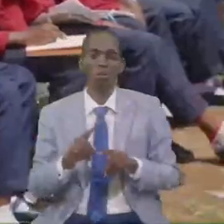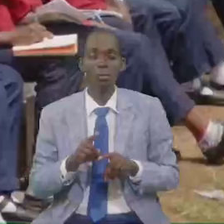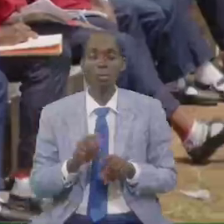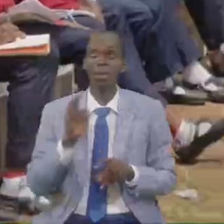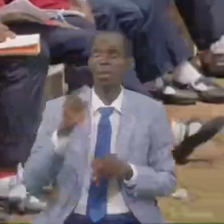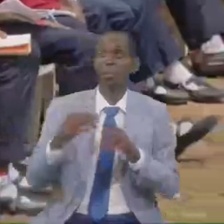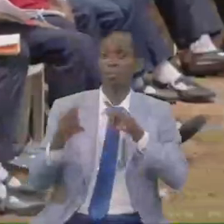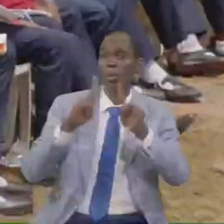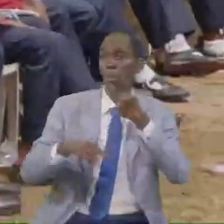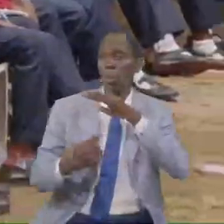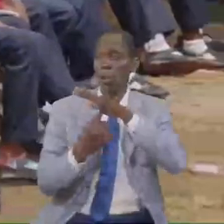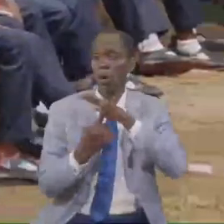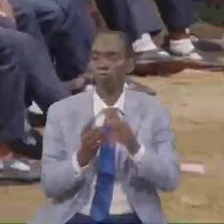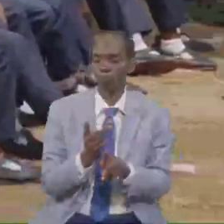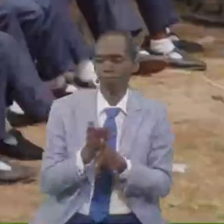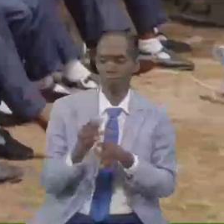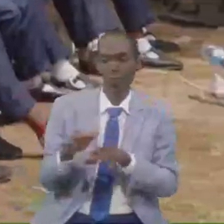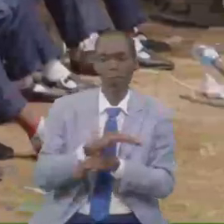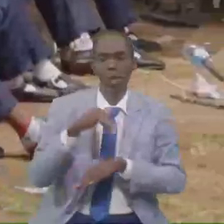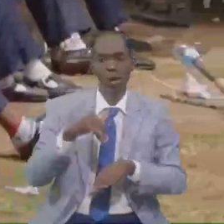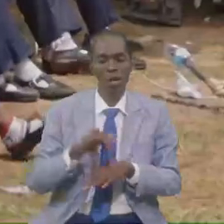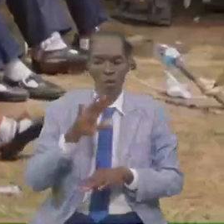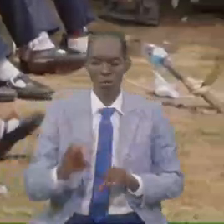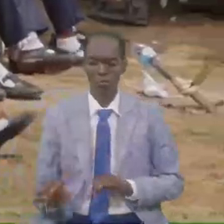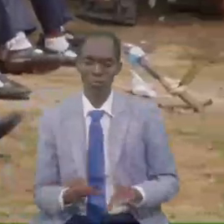Les héros veillent sur leurs actions.